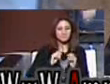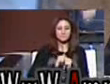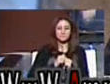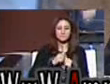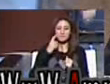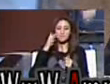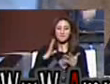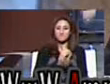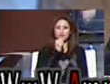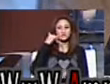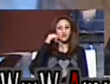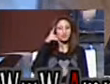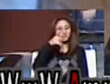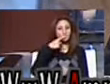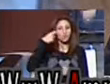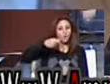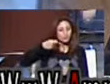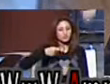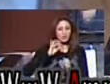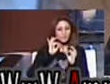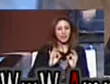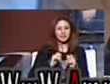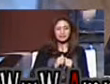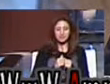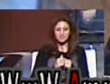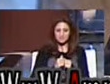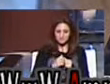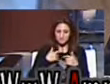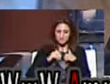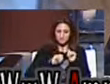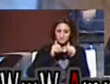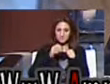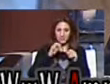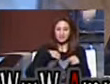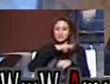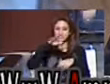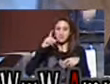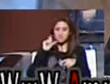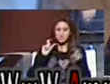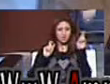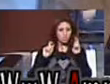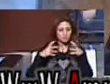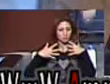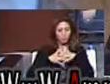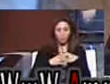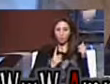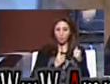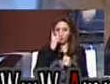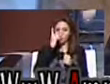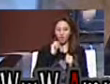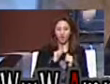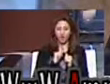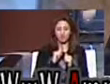فرصة عشان خاطر نتزاور نتحاب، نؤكد على يعني عمق العلاقة، وننفي تماما أي